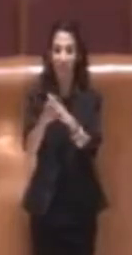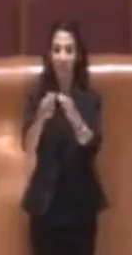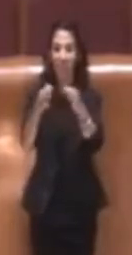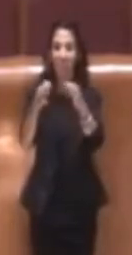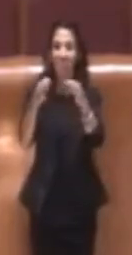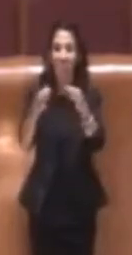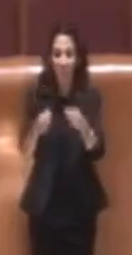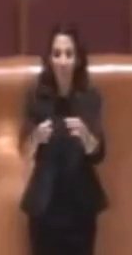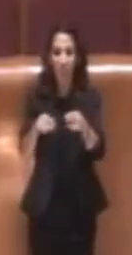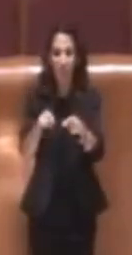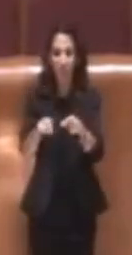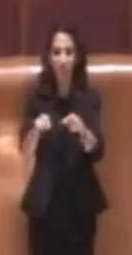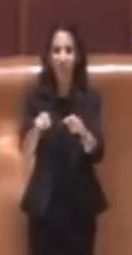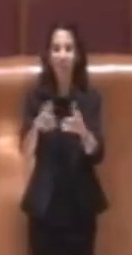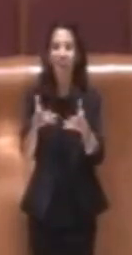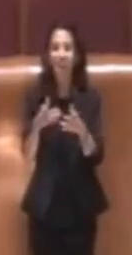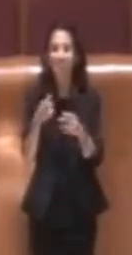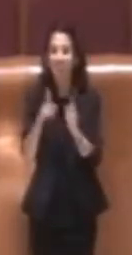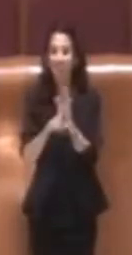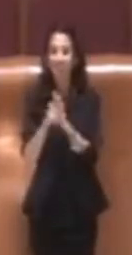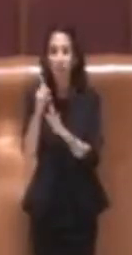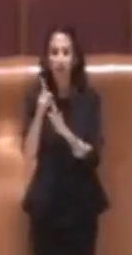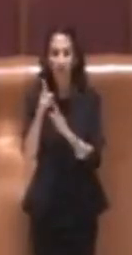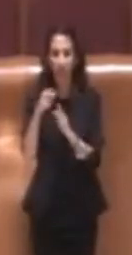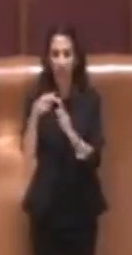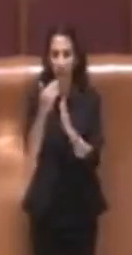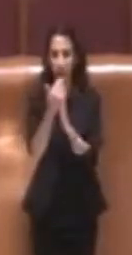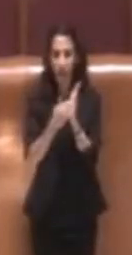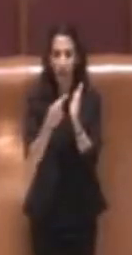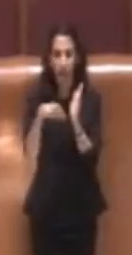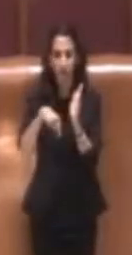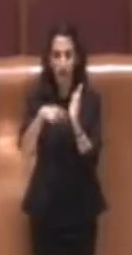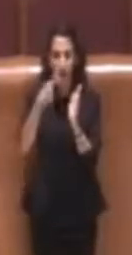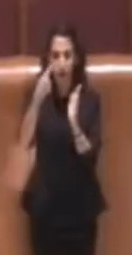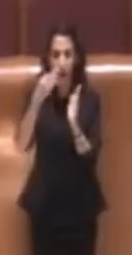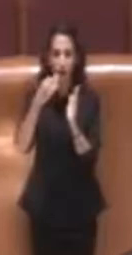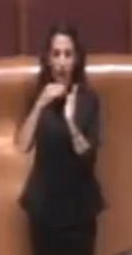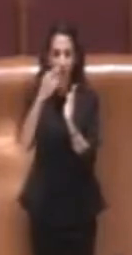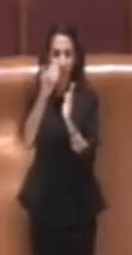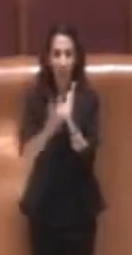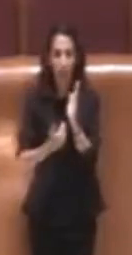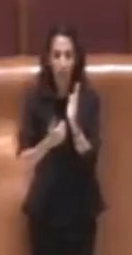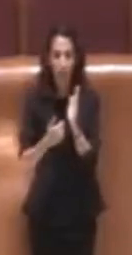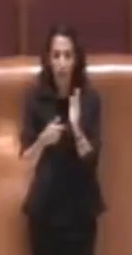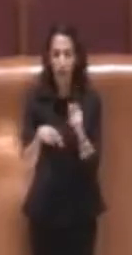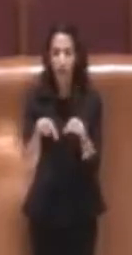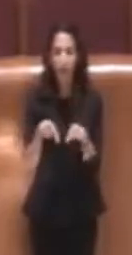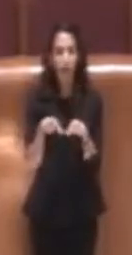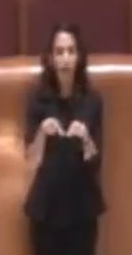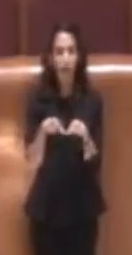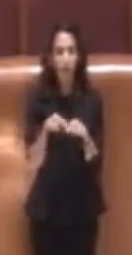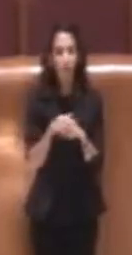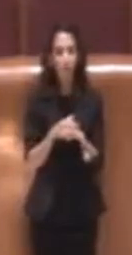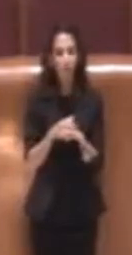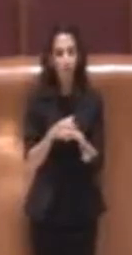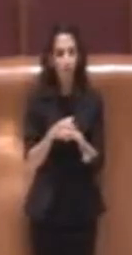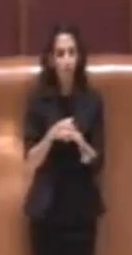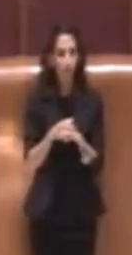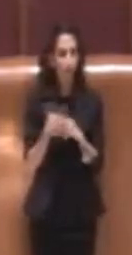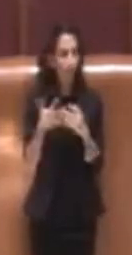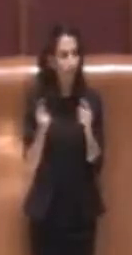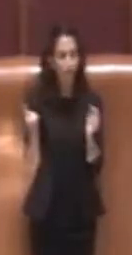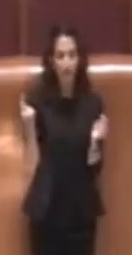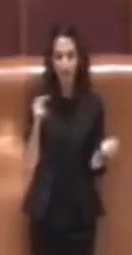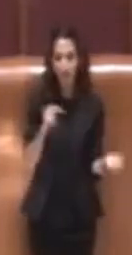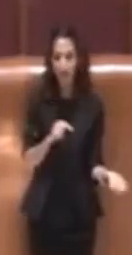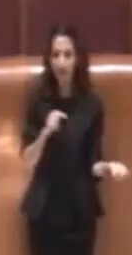Questo ordine del giorno mi sembra, come dire, che sposi completamente quanto è stato